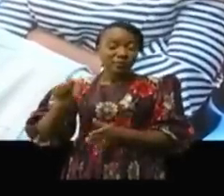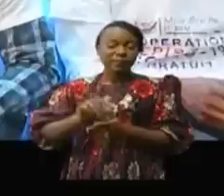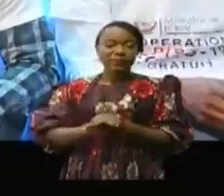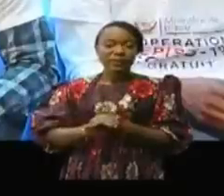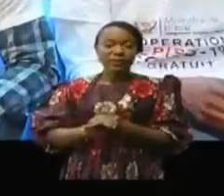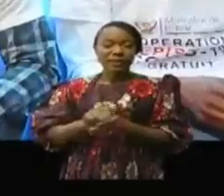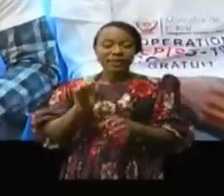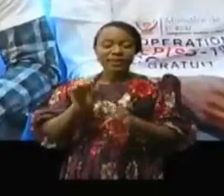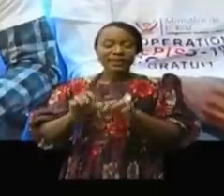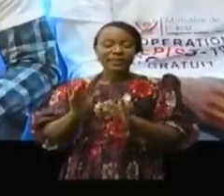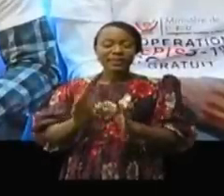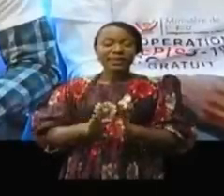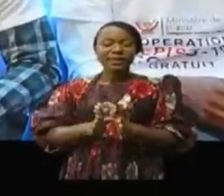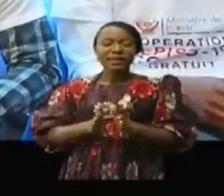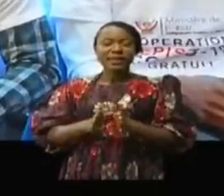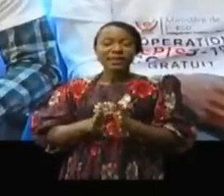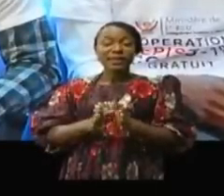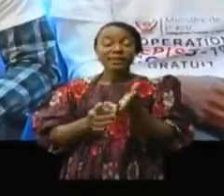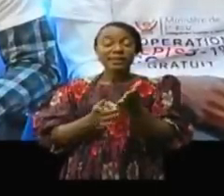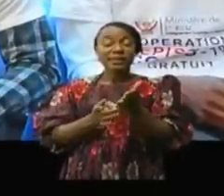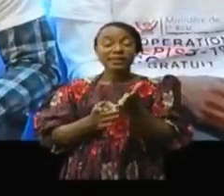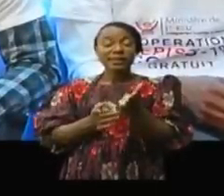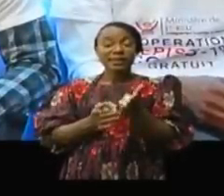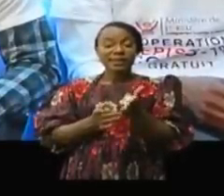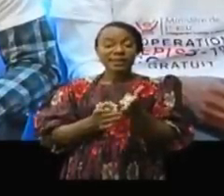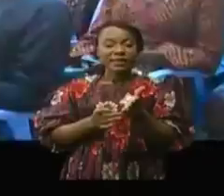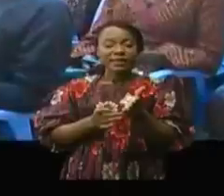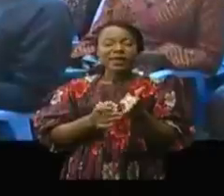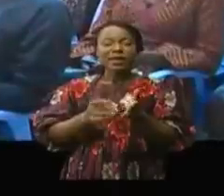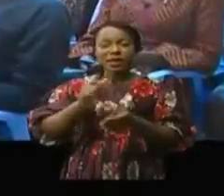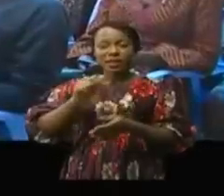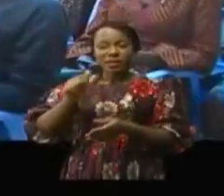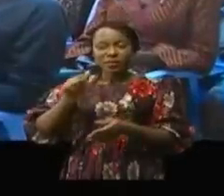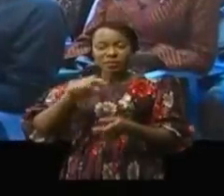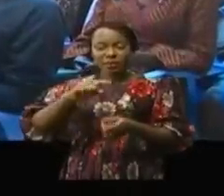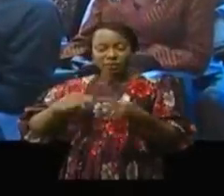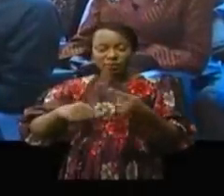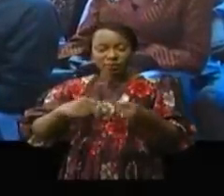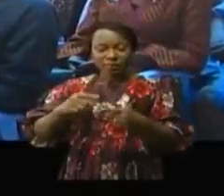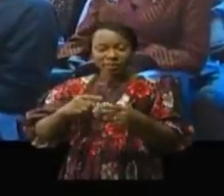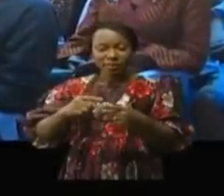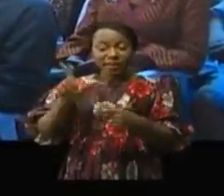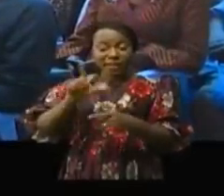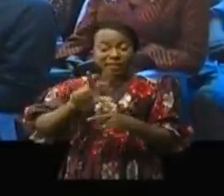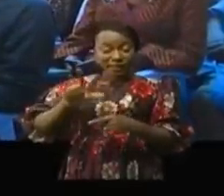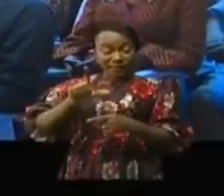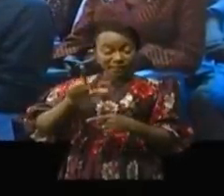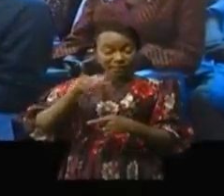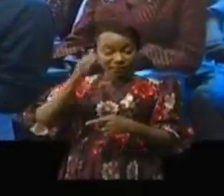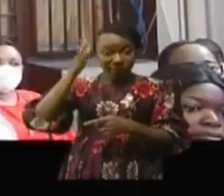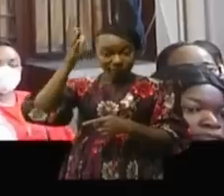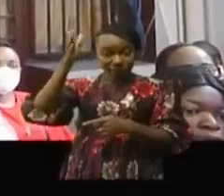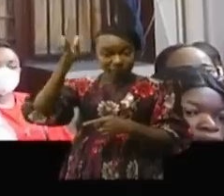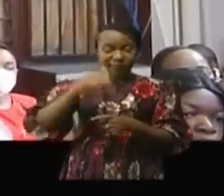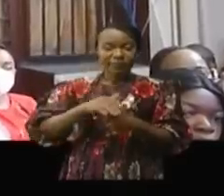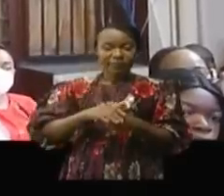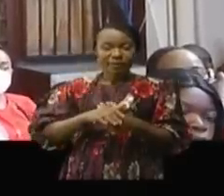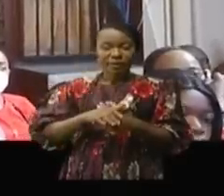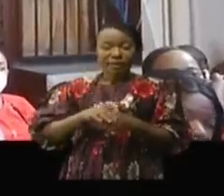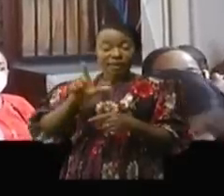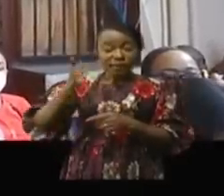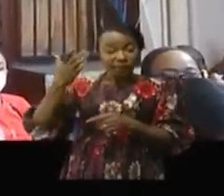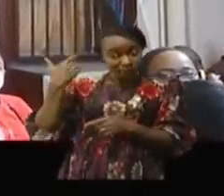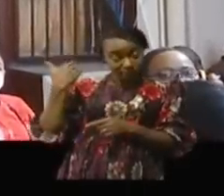du secrétariat technique de la riposte contre la COVID-19, a lancé le lundi dernier la campagne de dépistage massif de